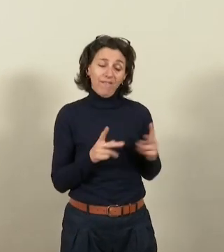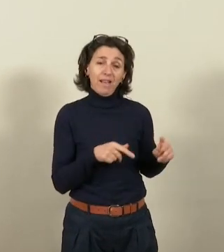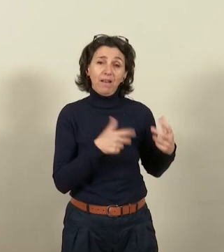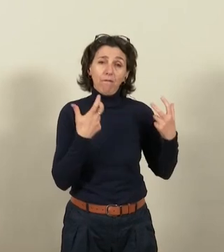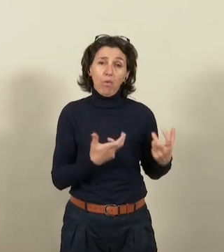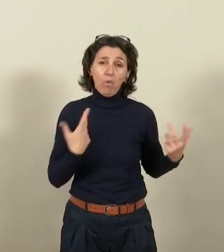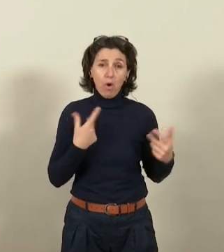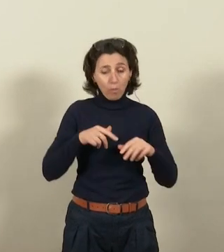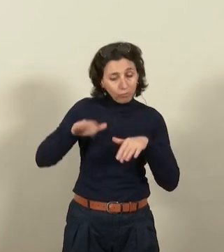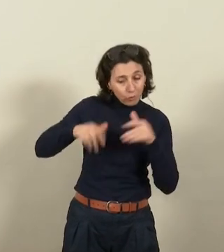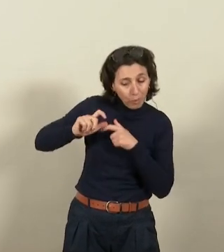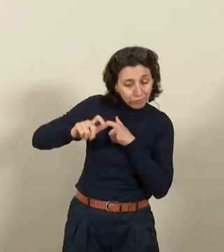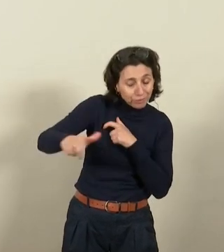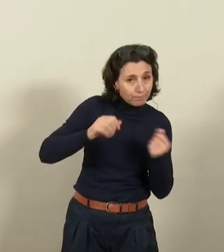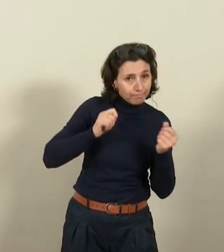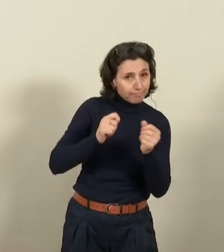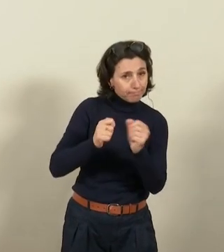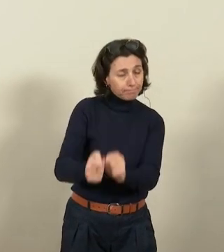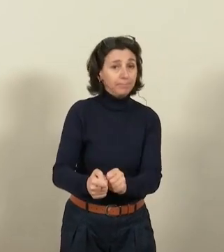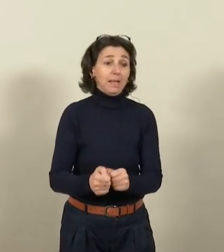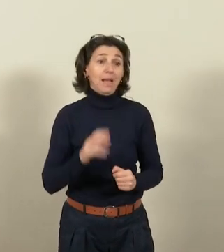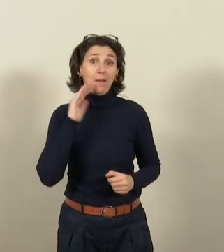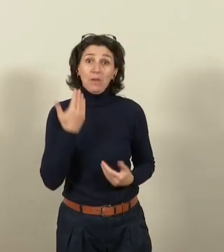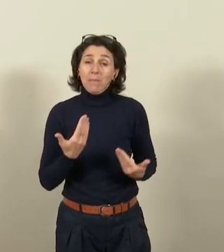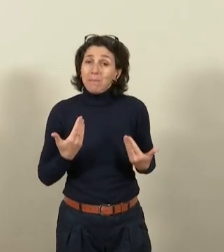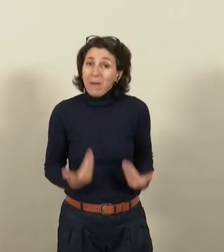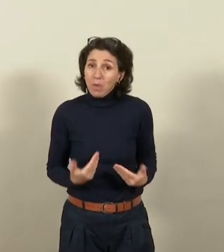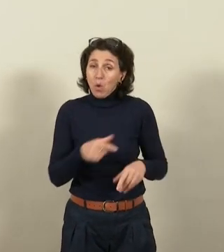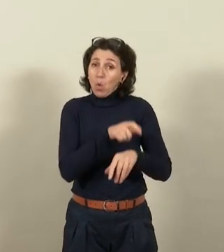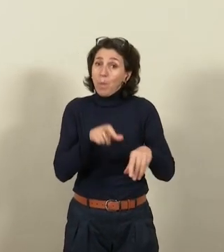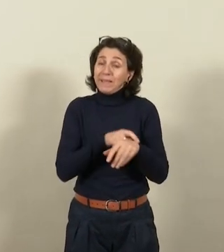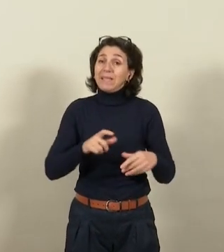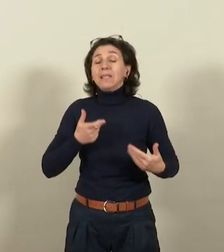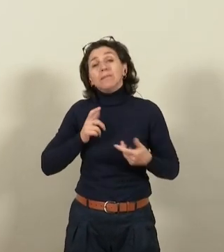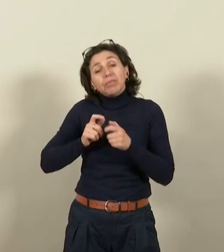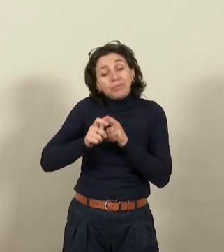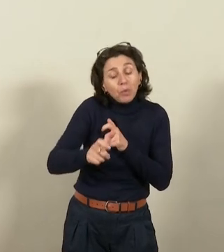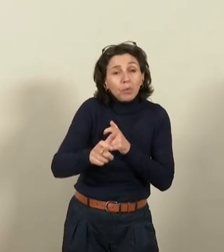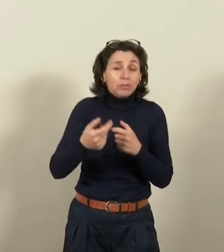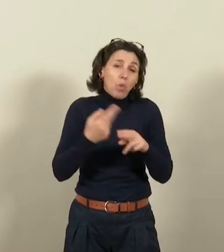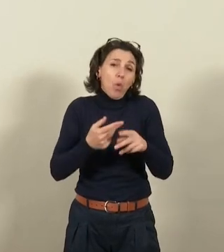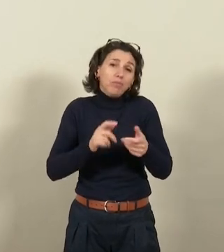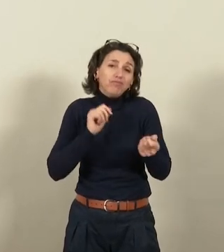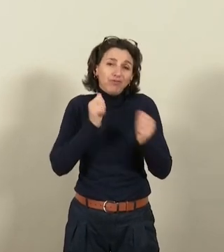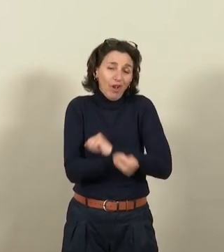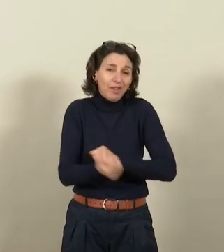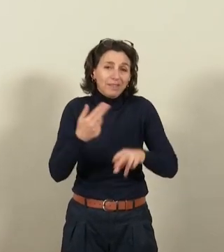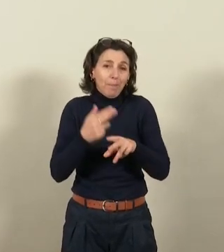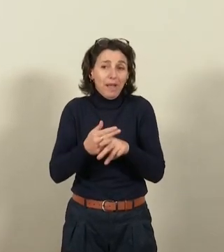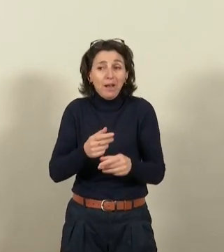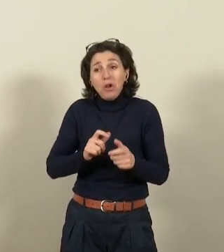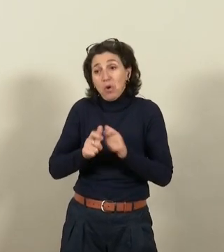composition dorénavant le Comité d'instruction sera dénommé comité d'avis son rôle restera